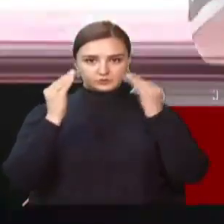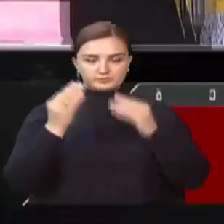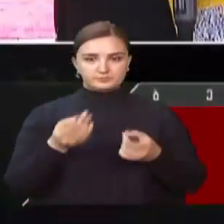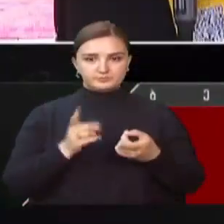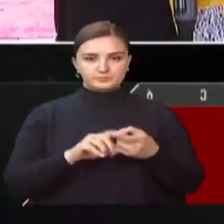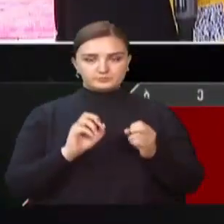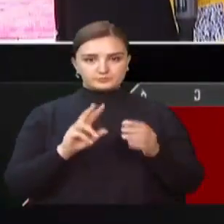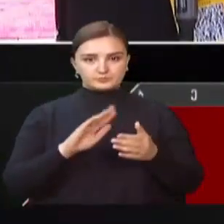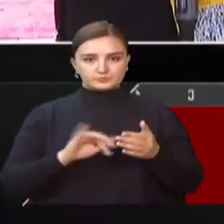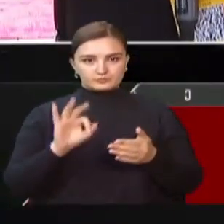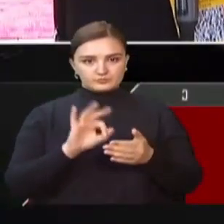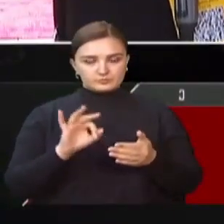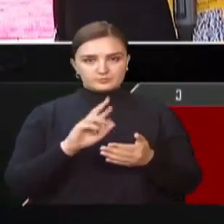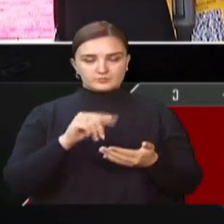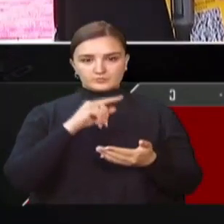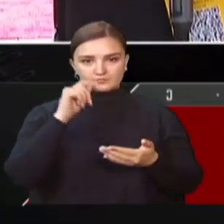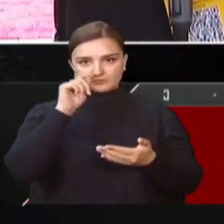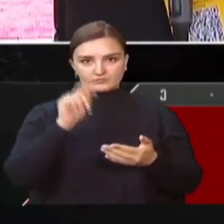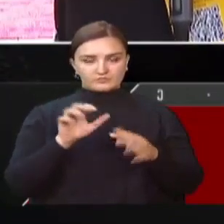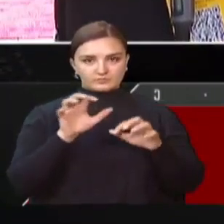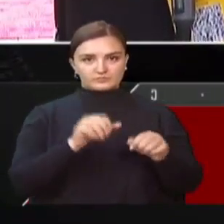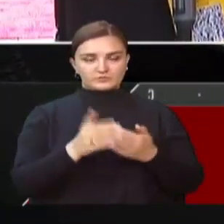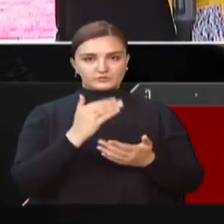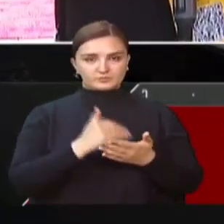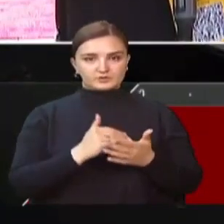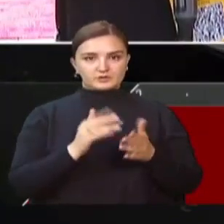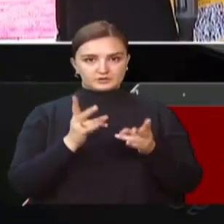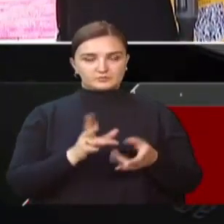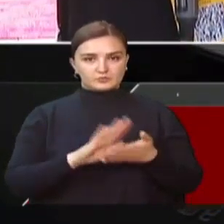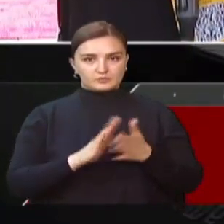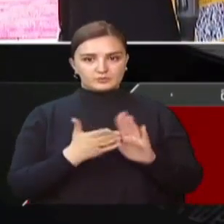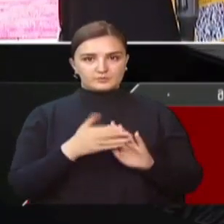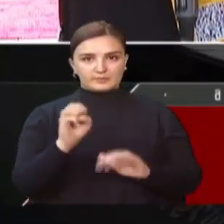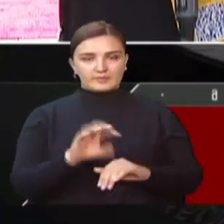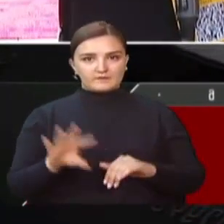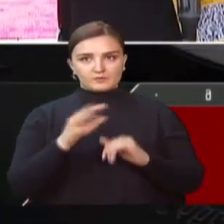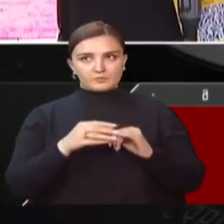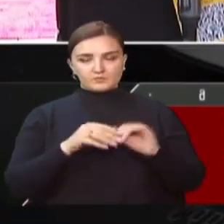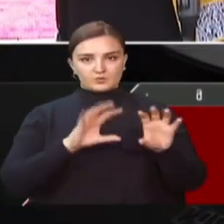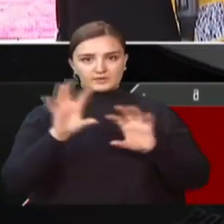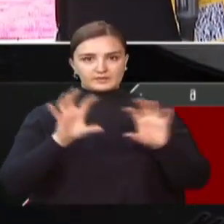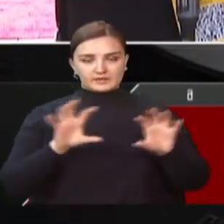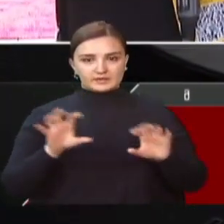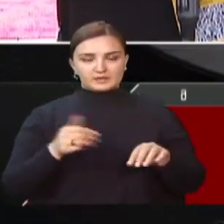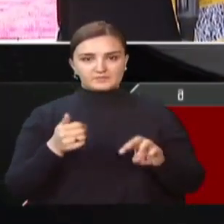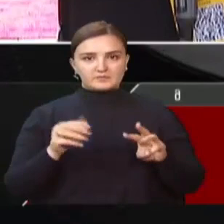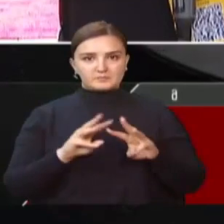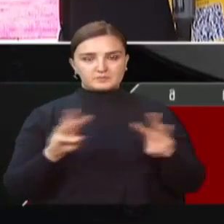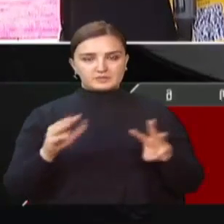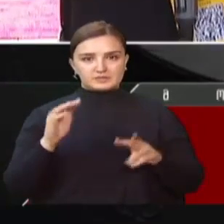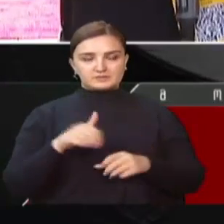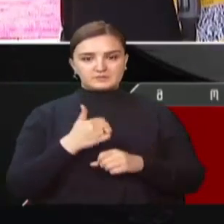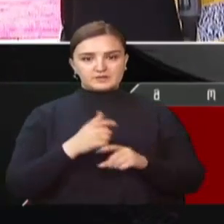eheboda usaptxoebas da Rusetis Ucrainas șeceris șemdeg șekvnil vitarebas Europis kontinentze premier ministris